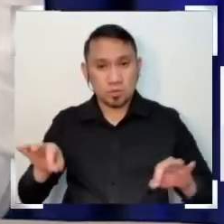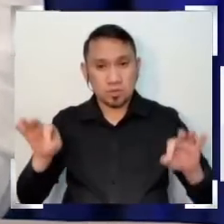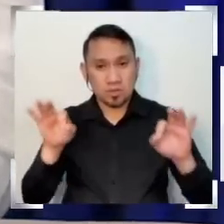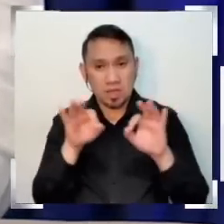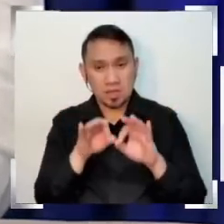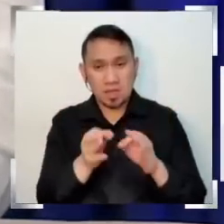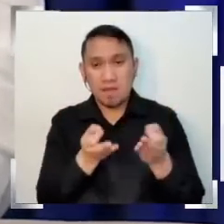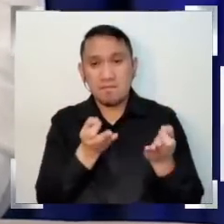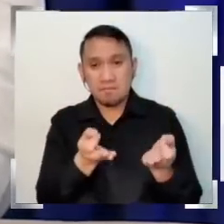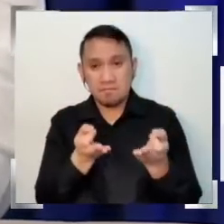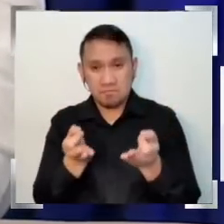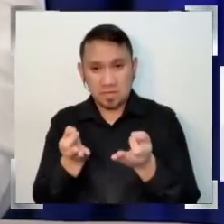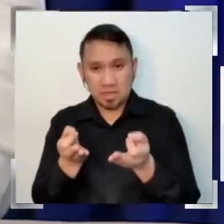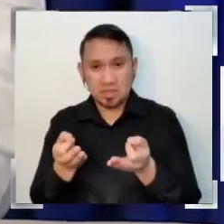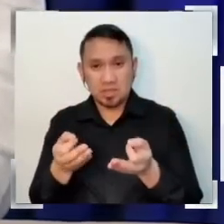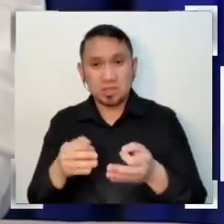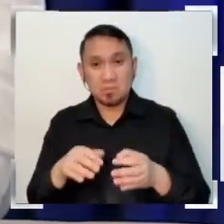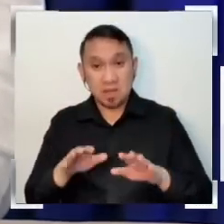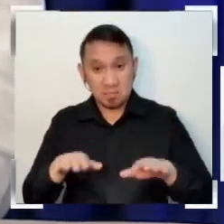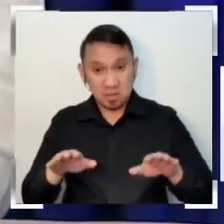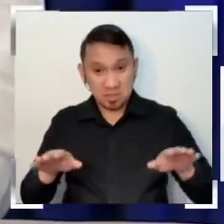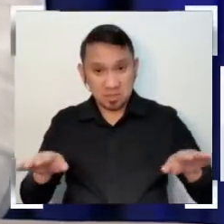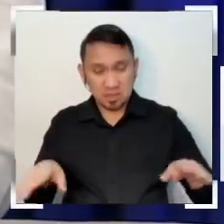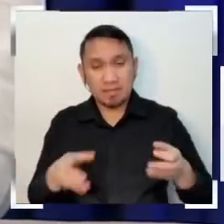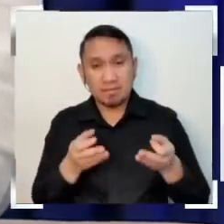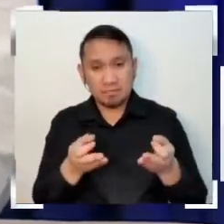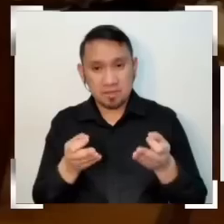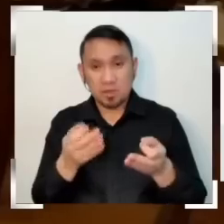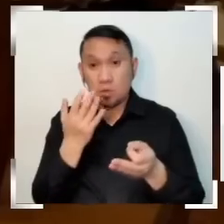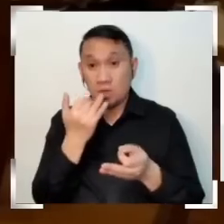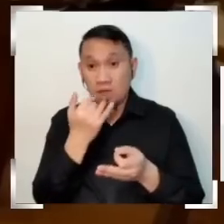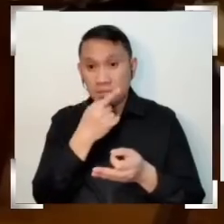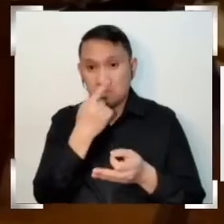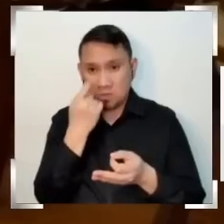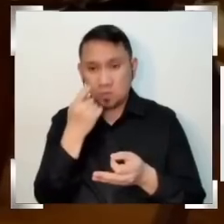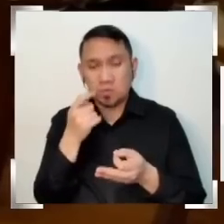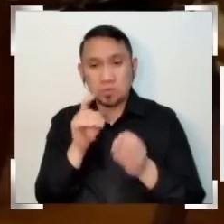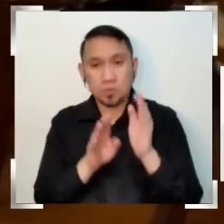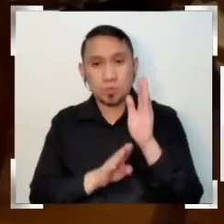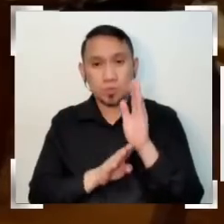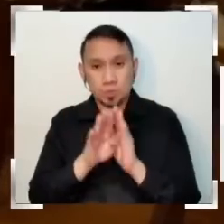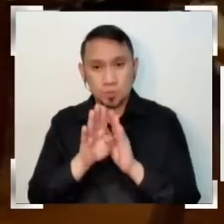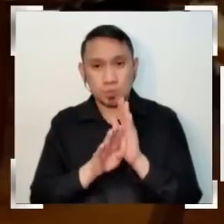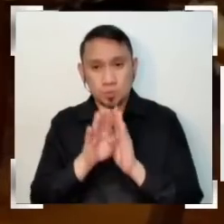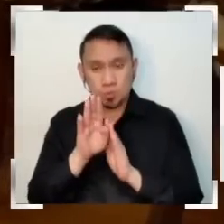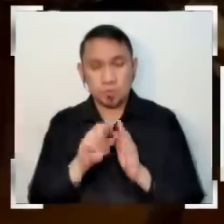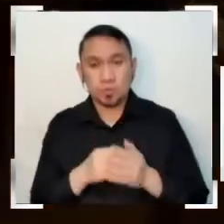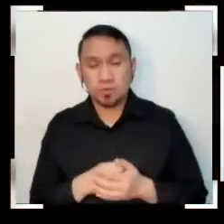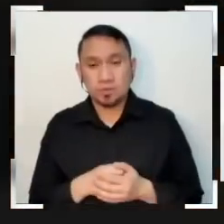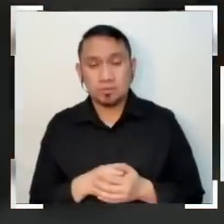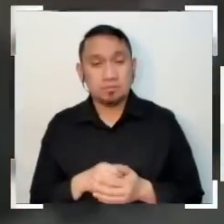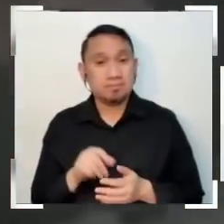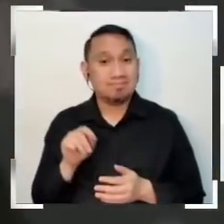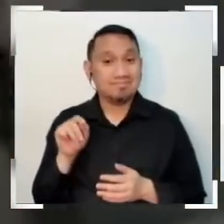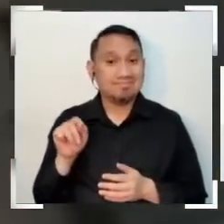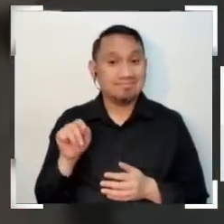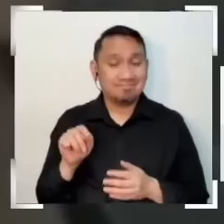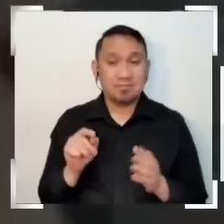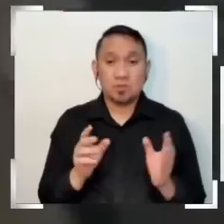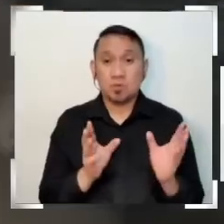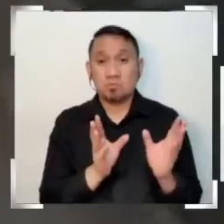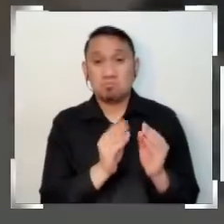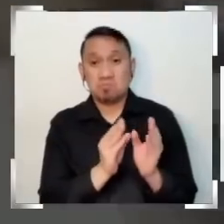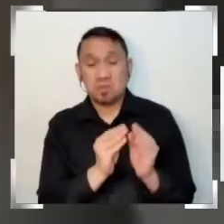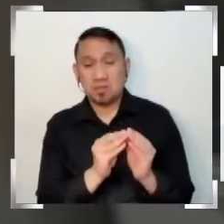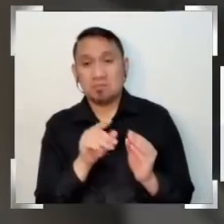years kasi dun yung growth and development na kailangan nila. Paksa sa lingguhang pulong ng gabinete ang pagpapalawak sa isinusulong na food